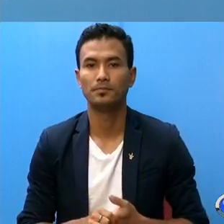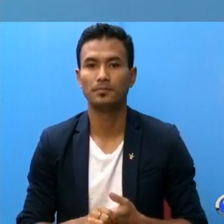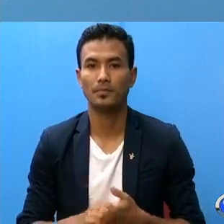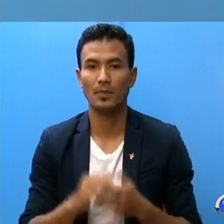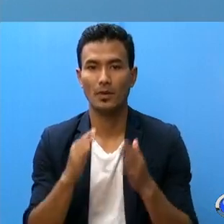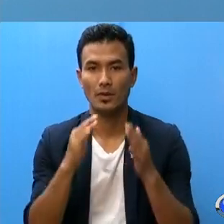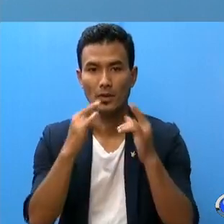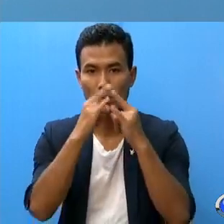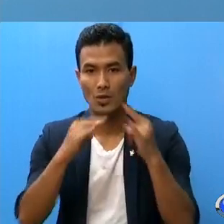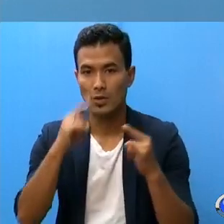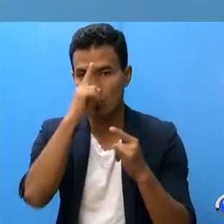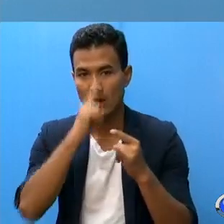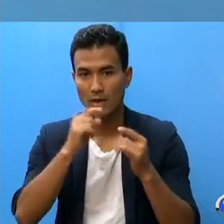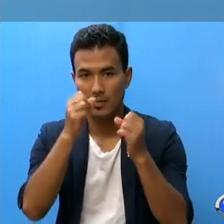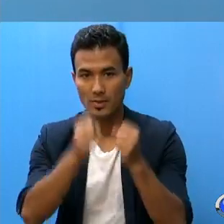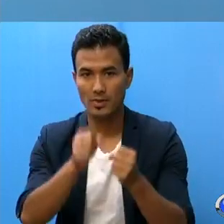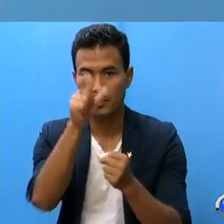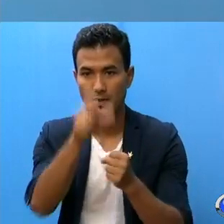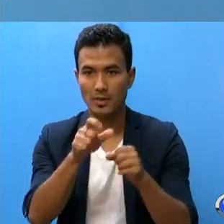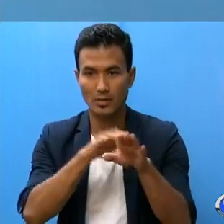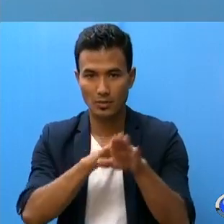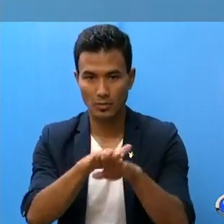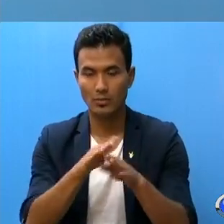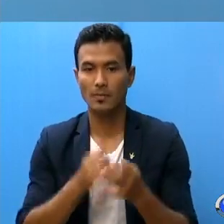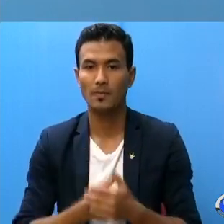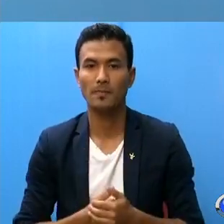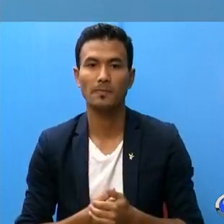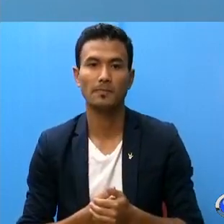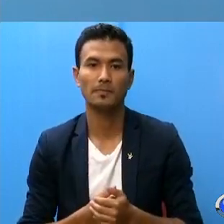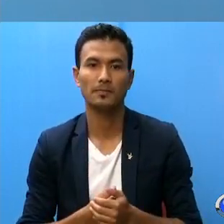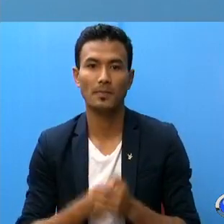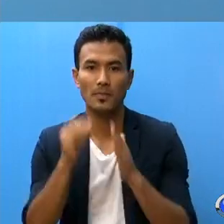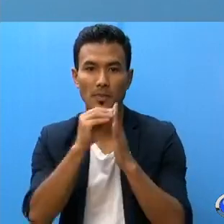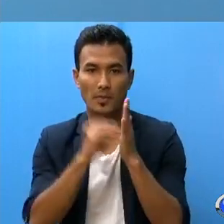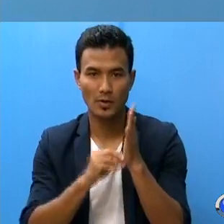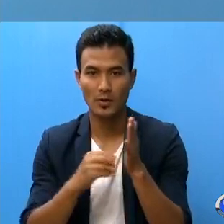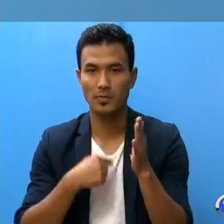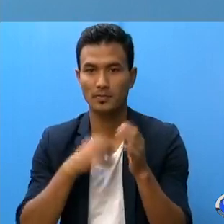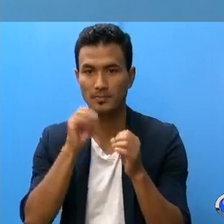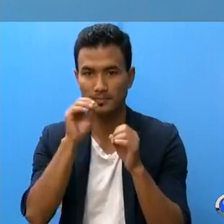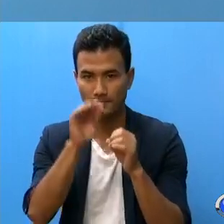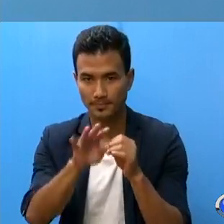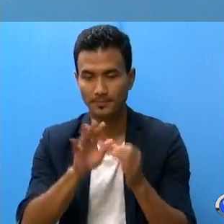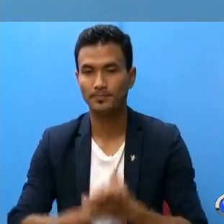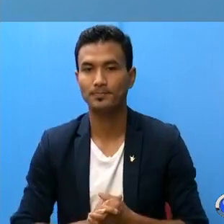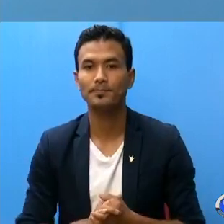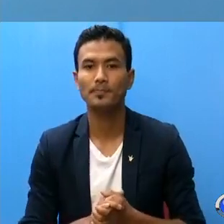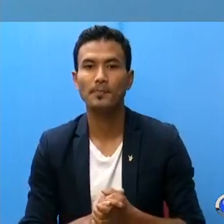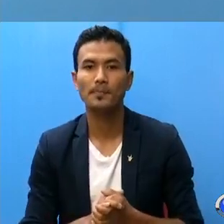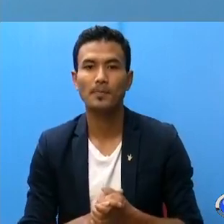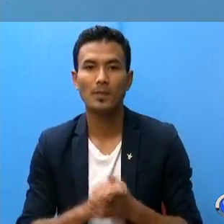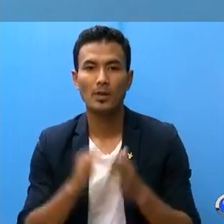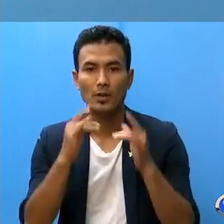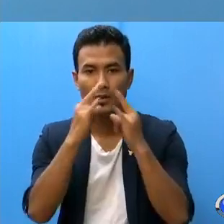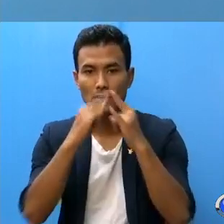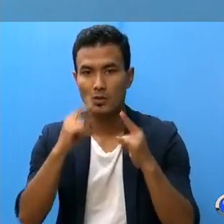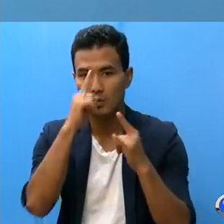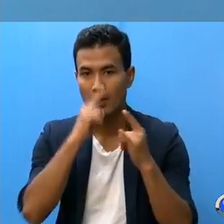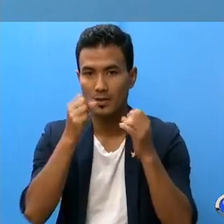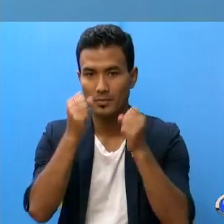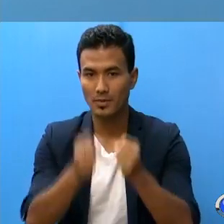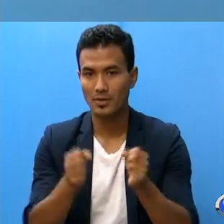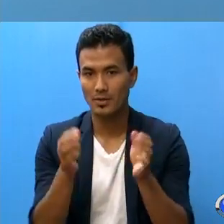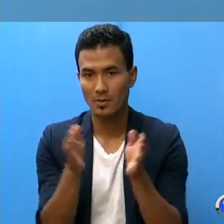क्वारेंटेन मा बसेका बेक्तियरू को विवरण मा प्रस्तुत गर्न चाहांचु क्वारेंटेन मा